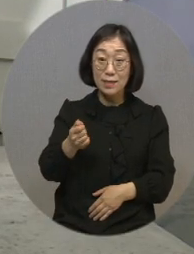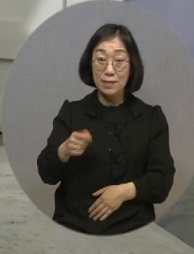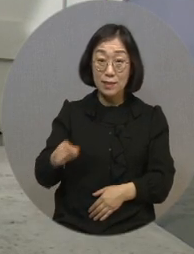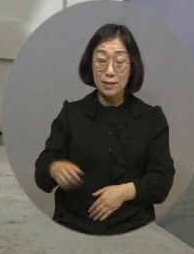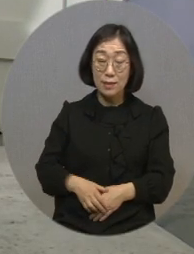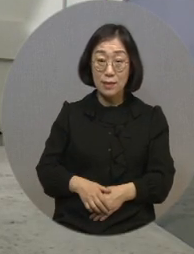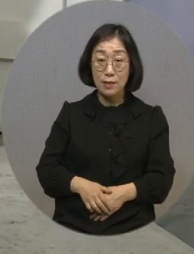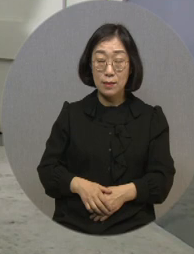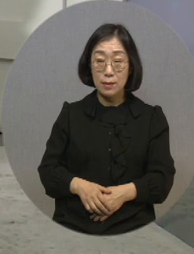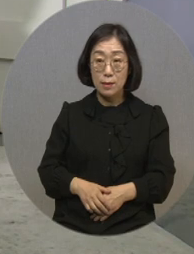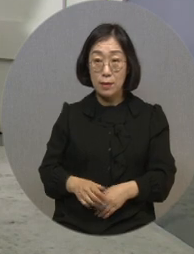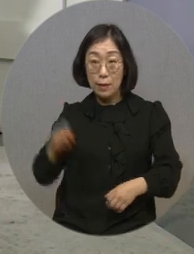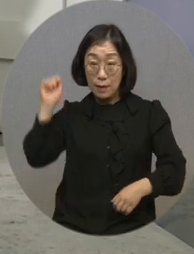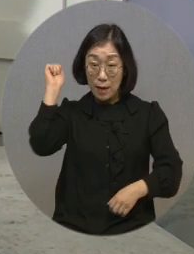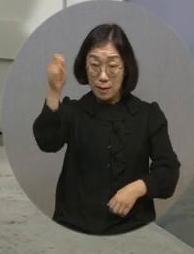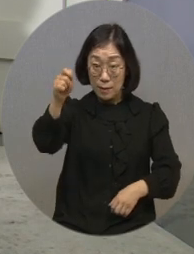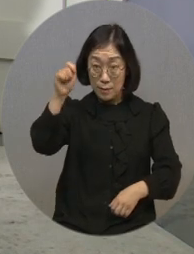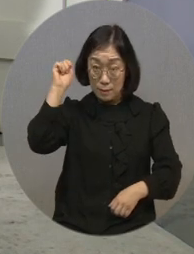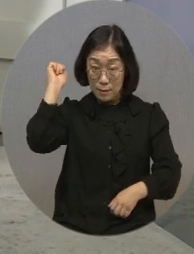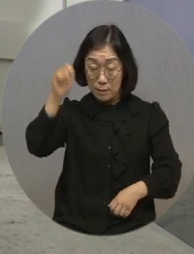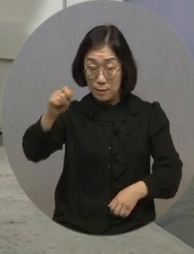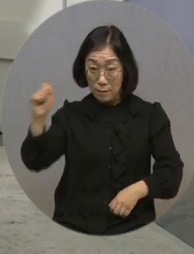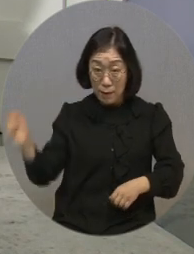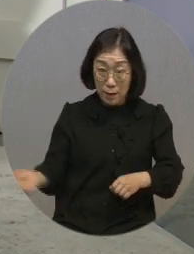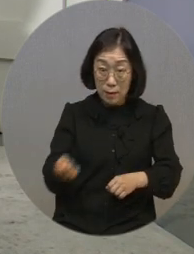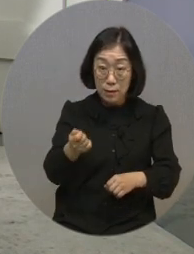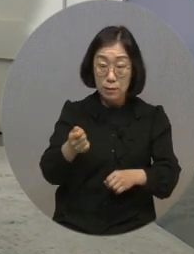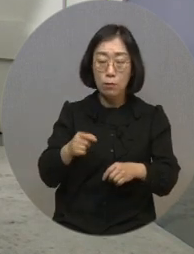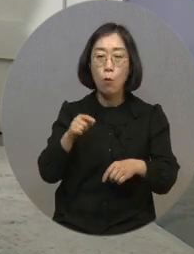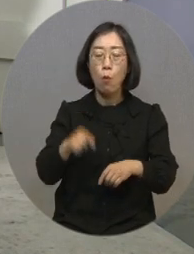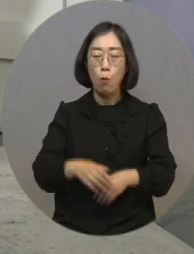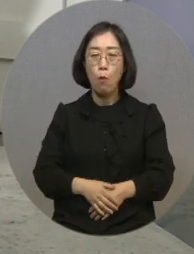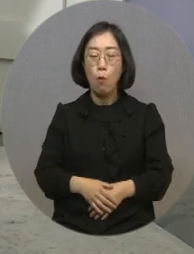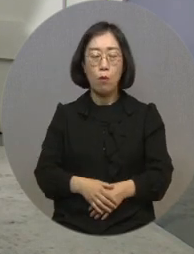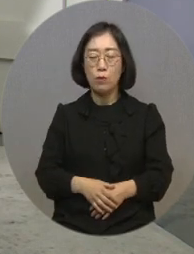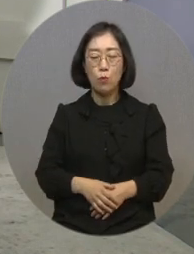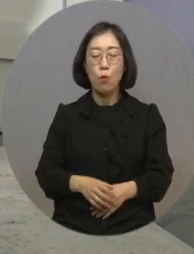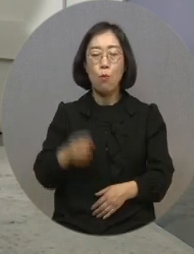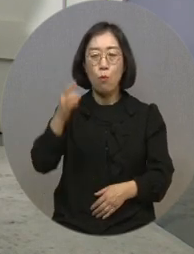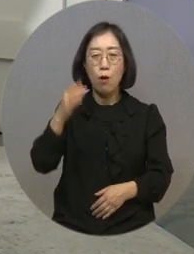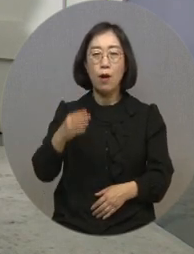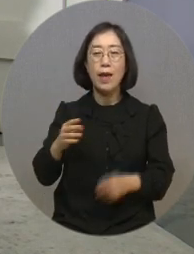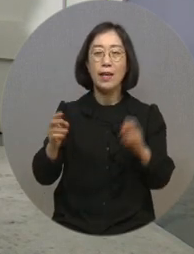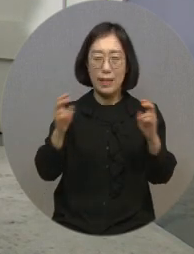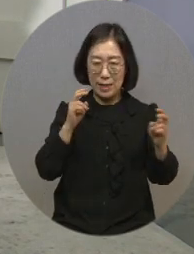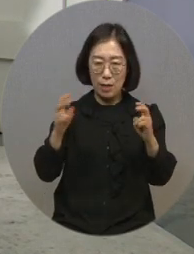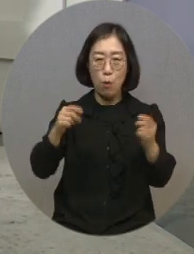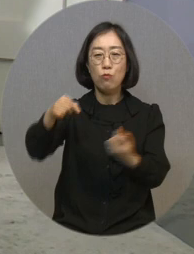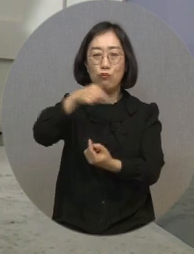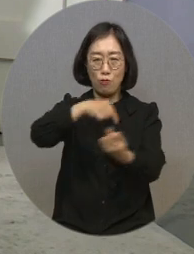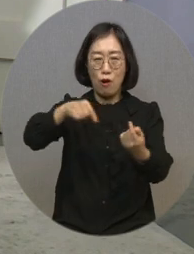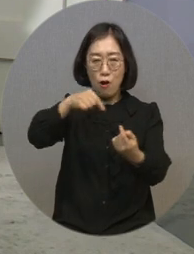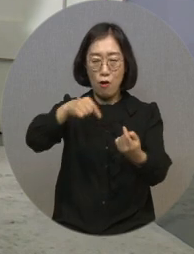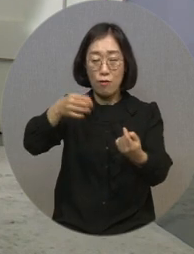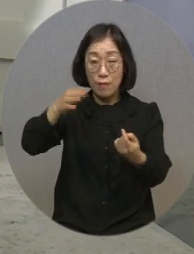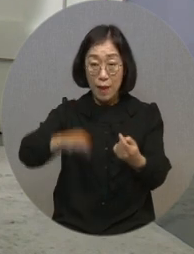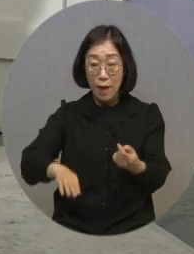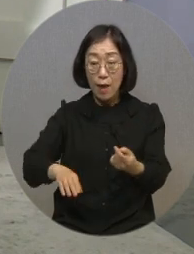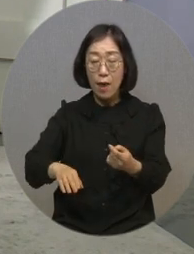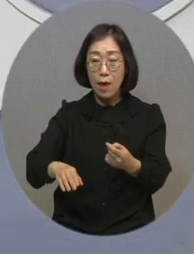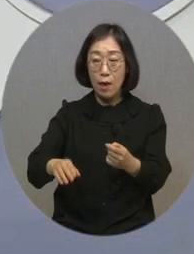예. 아주 젊었을 때 이제 그 기업을 하시다가 어떻게 스포츠계하고 인연이